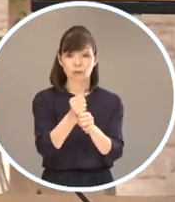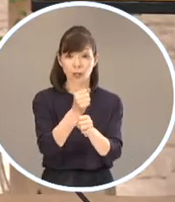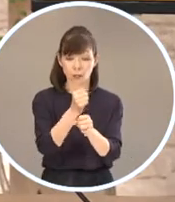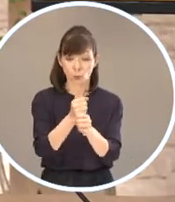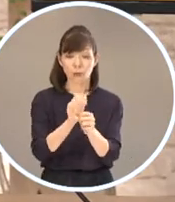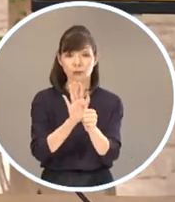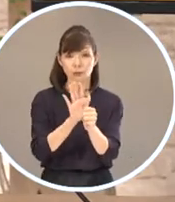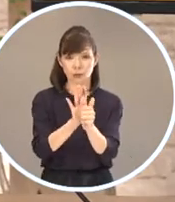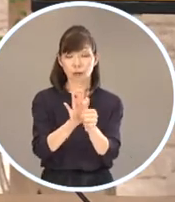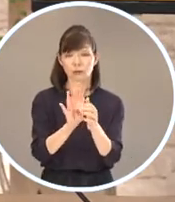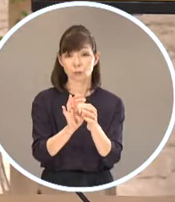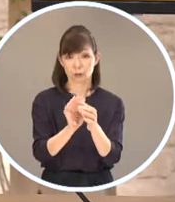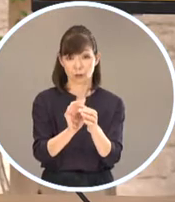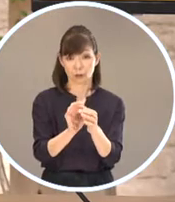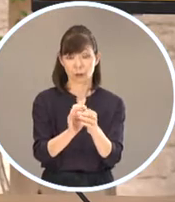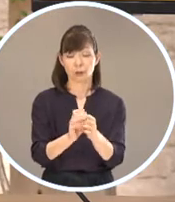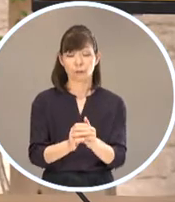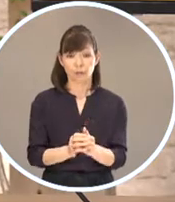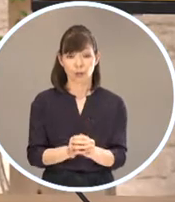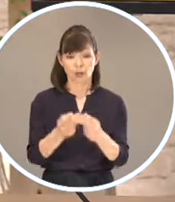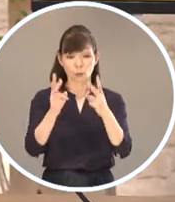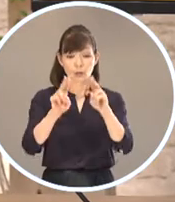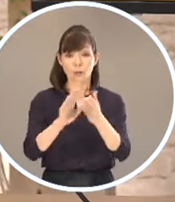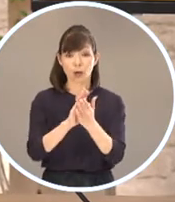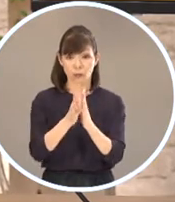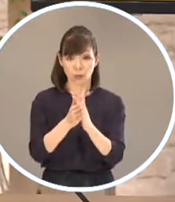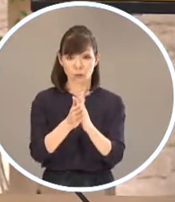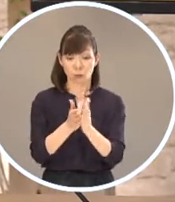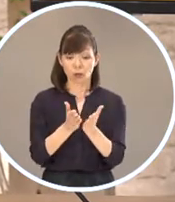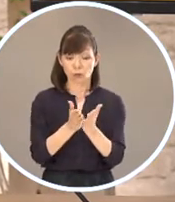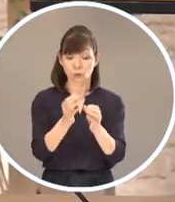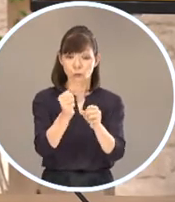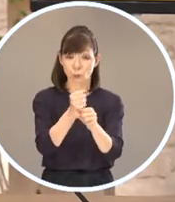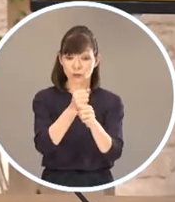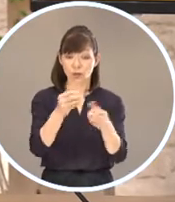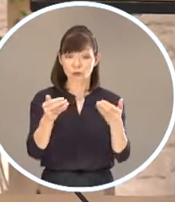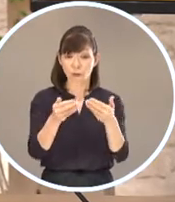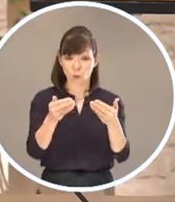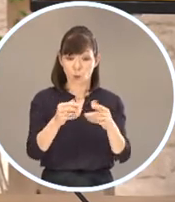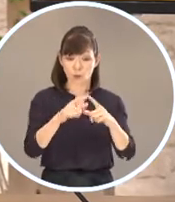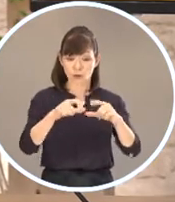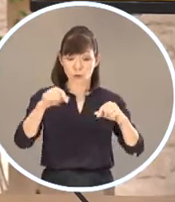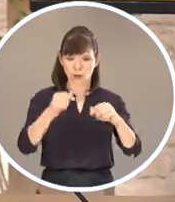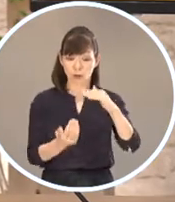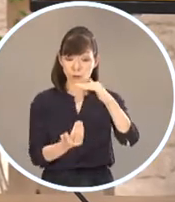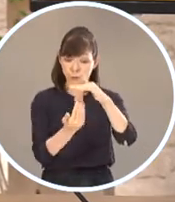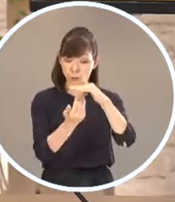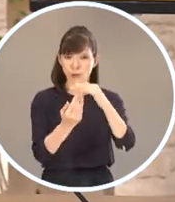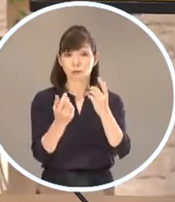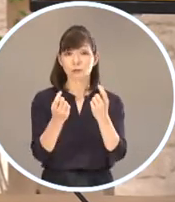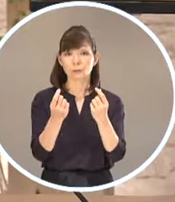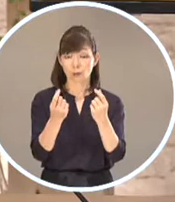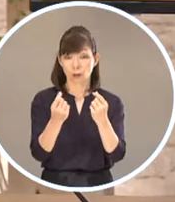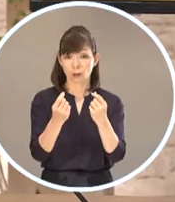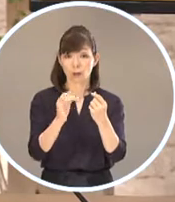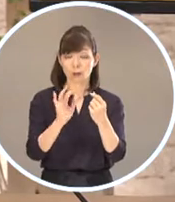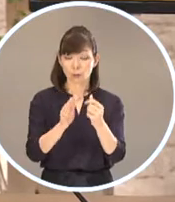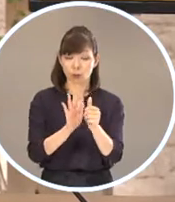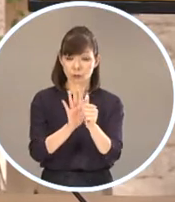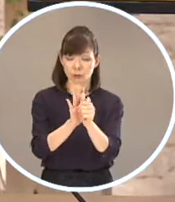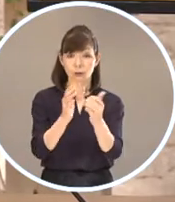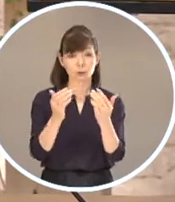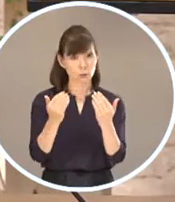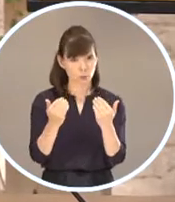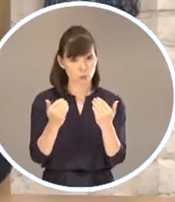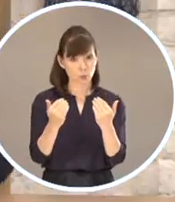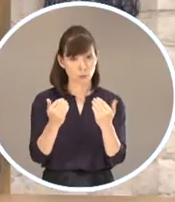援についてなんですけど、広島県って造船業日本でもトップクラスですよね。それでもやっぱりそこに支援っていうのは必要